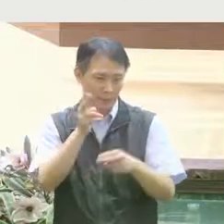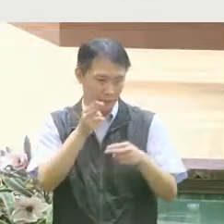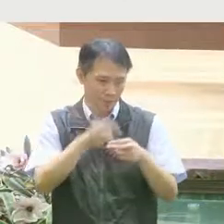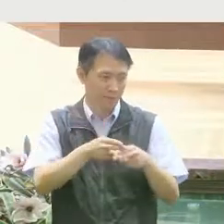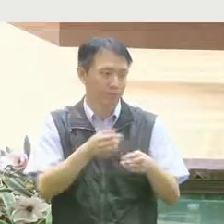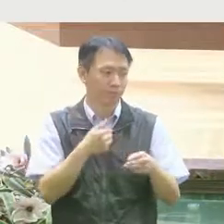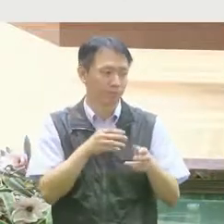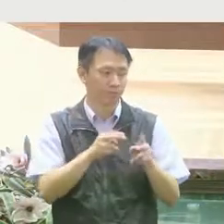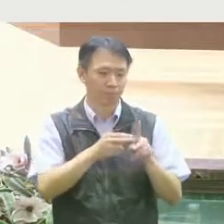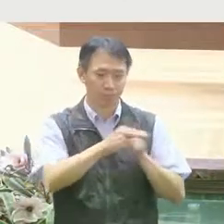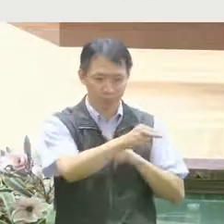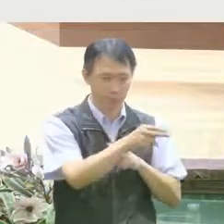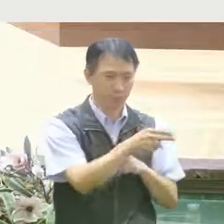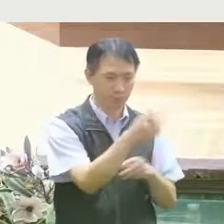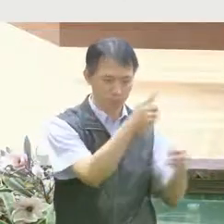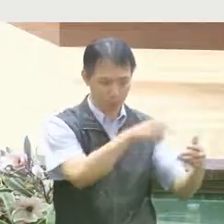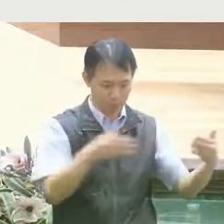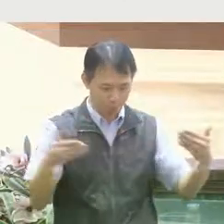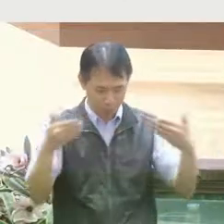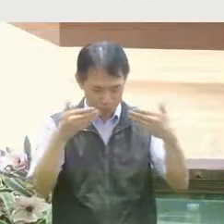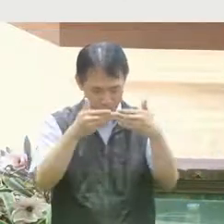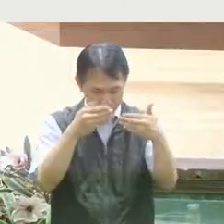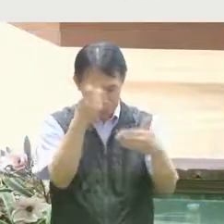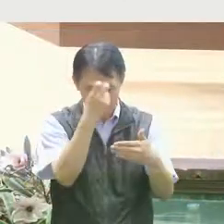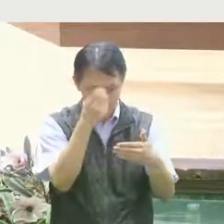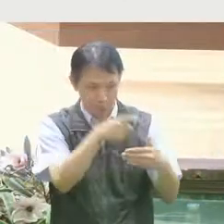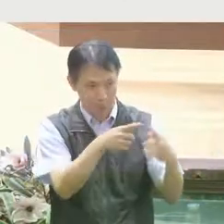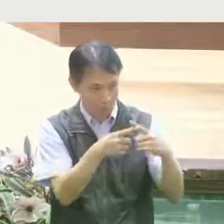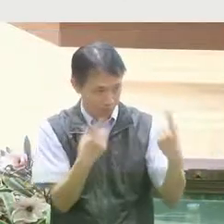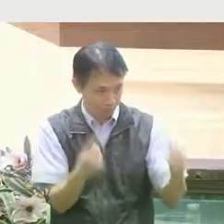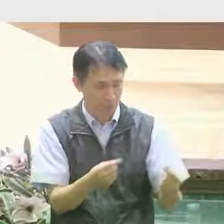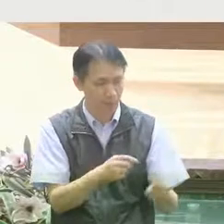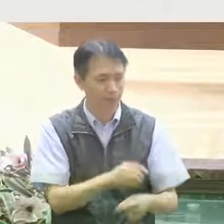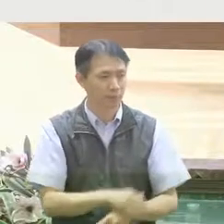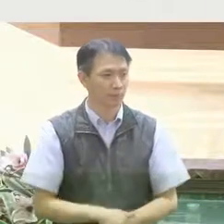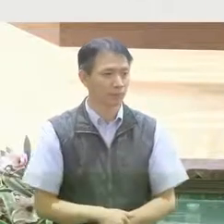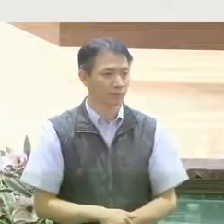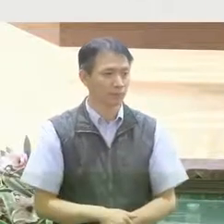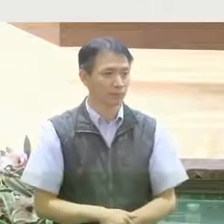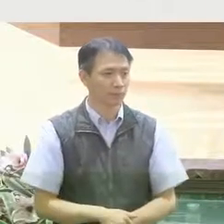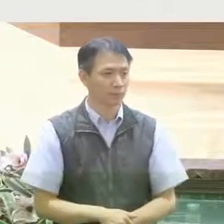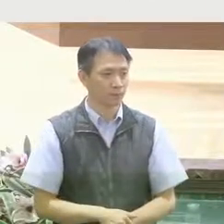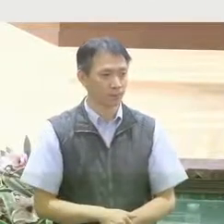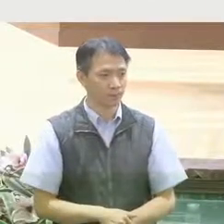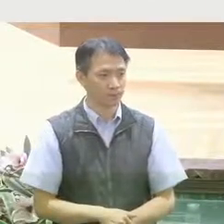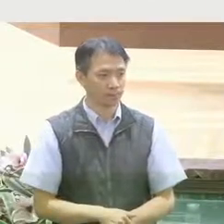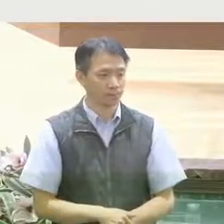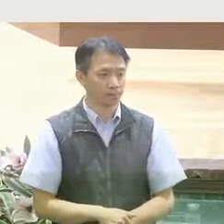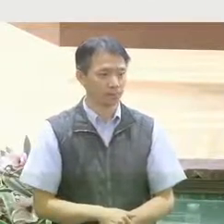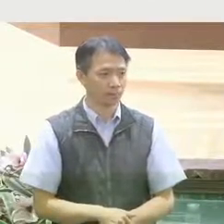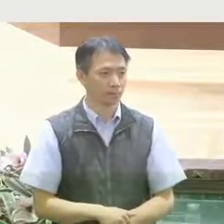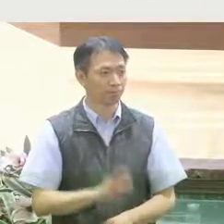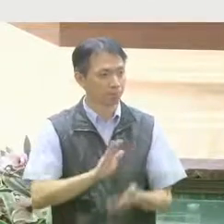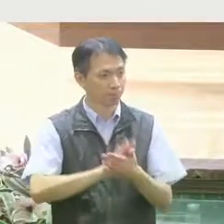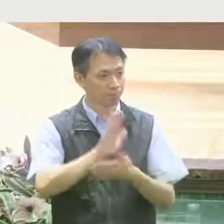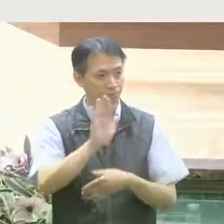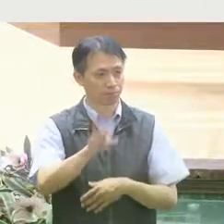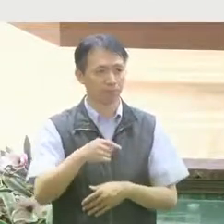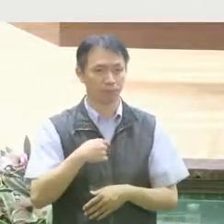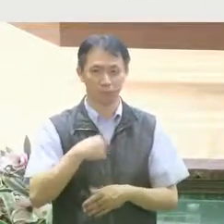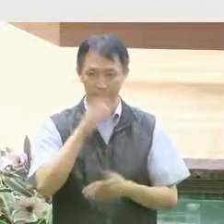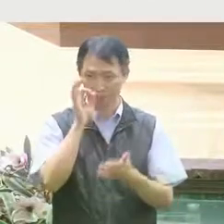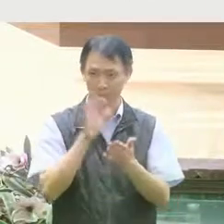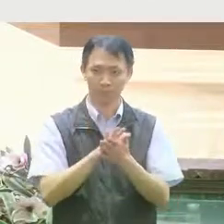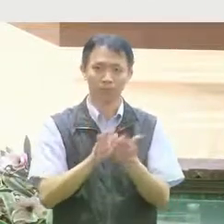出认证信息，以及不断更换发出者的号码，以防止阻折。之后我们发